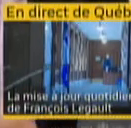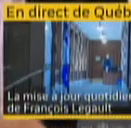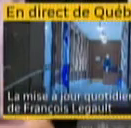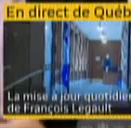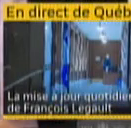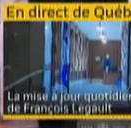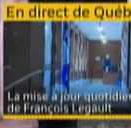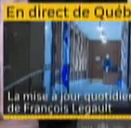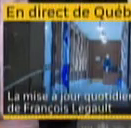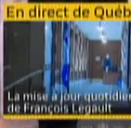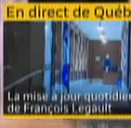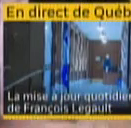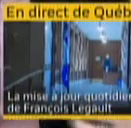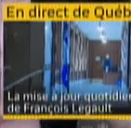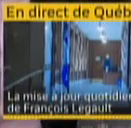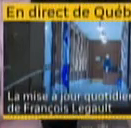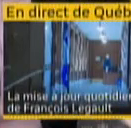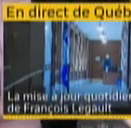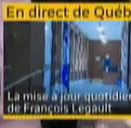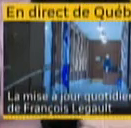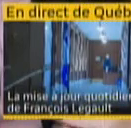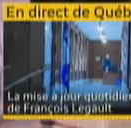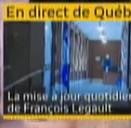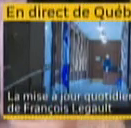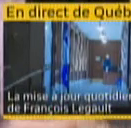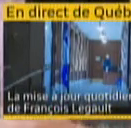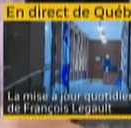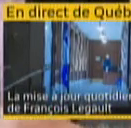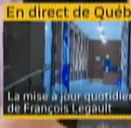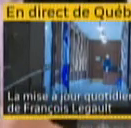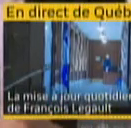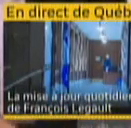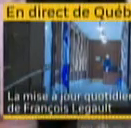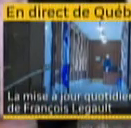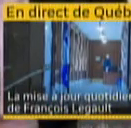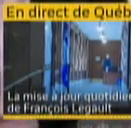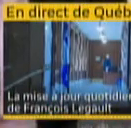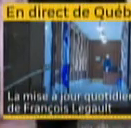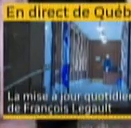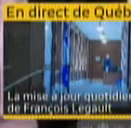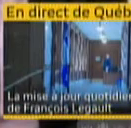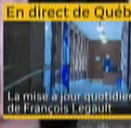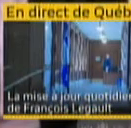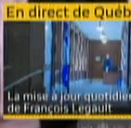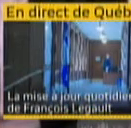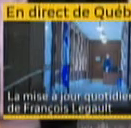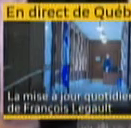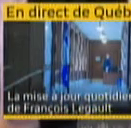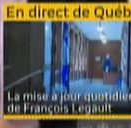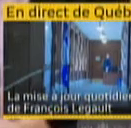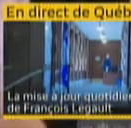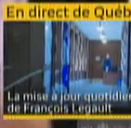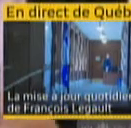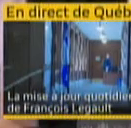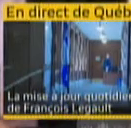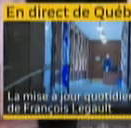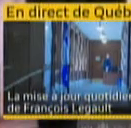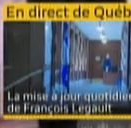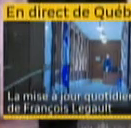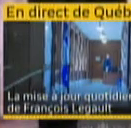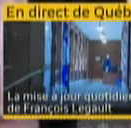doit le dire, dans le déconfinement. Bien, c'est ce qu'on... Il y a déjà des pays qui l'ont fait. Je pense qu'on, ouais, peut s'inspirer de ce qui a été fait ailleurs. C'est ce qu'on veut